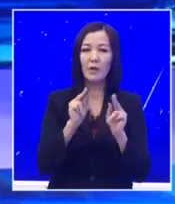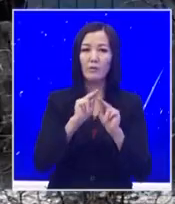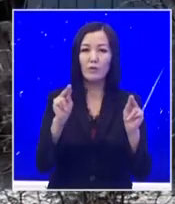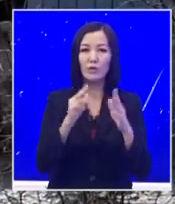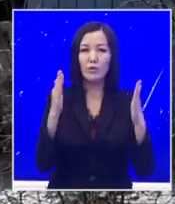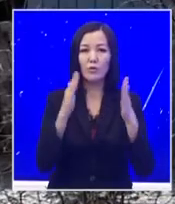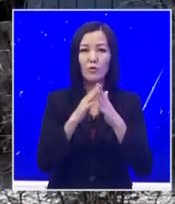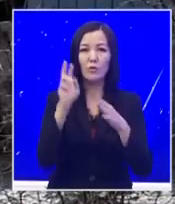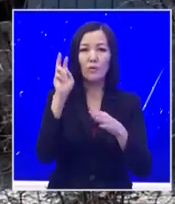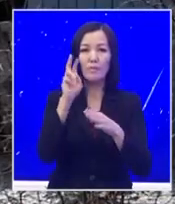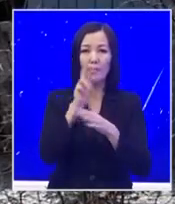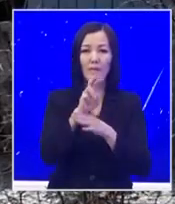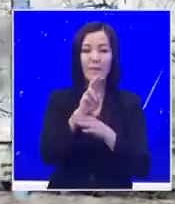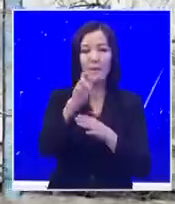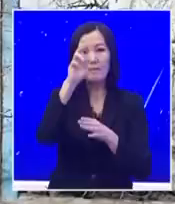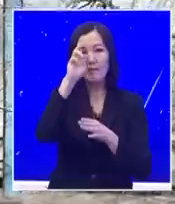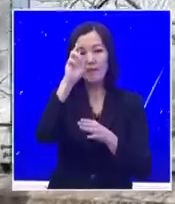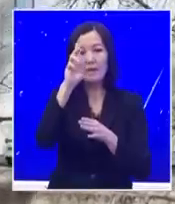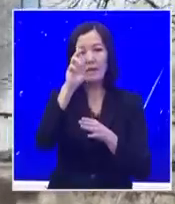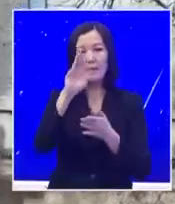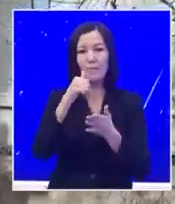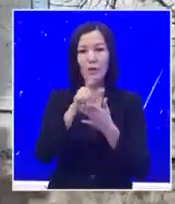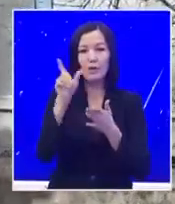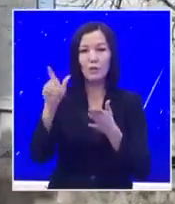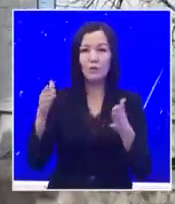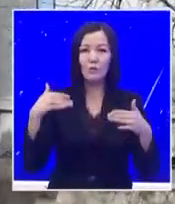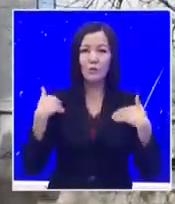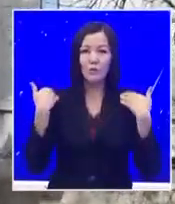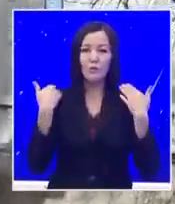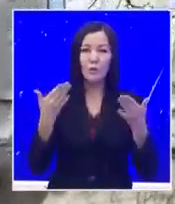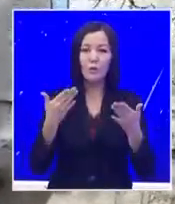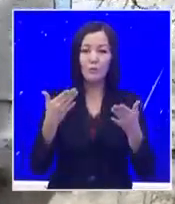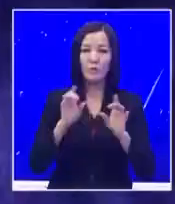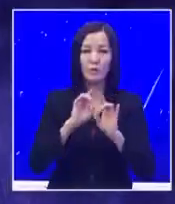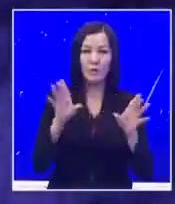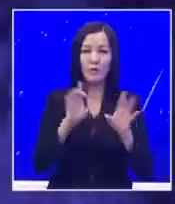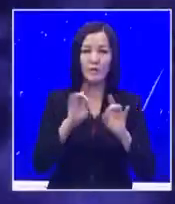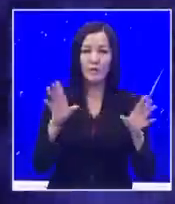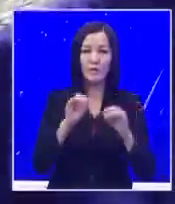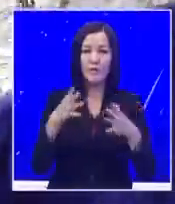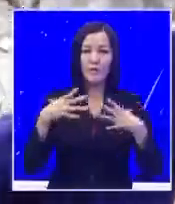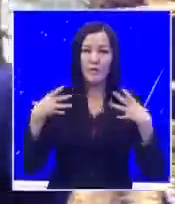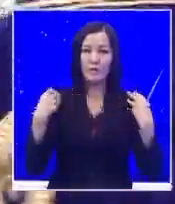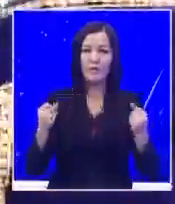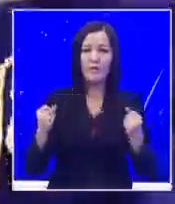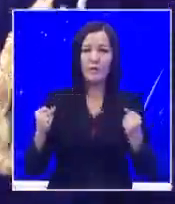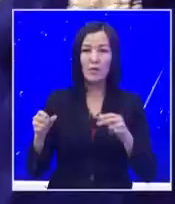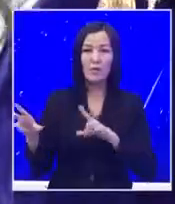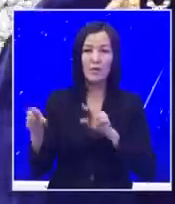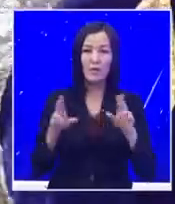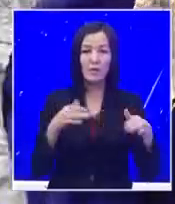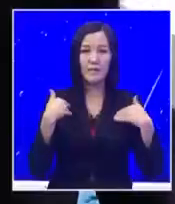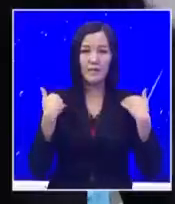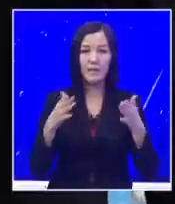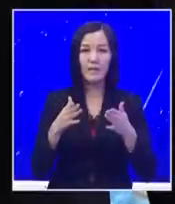ардагер ұстаздың үйіне арнайы барып, мемлекет басшысының құттықтауын жеткізді. Отбасына амандық, деніне саулық тіледі. Валентина